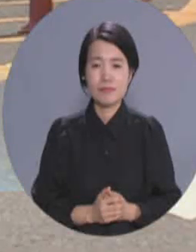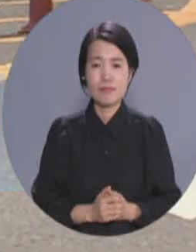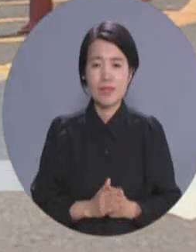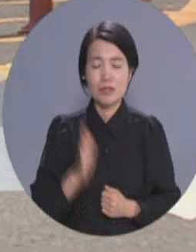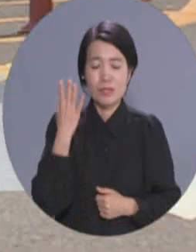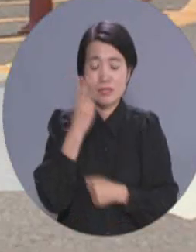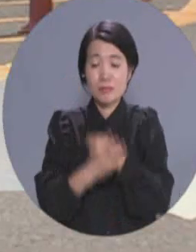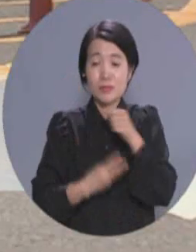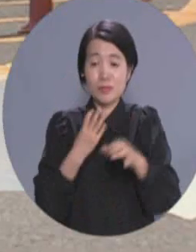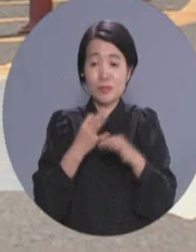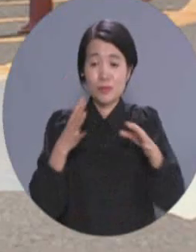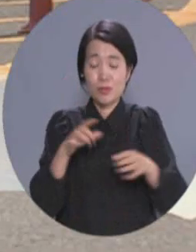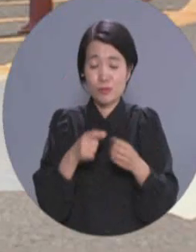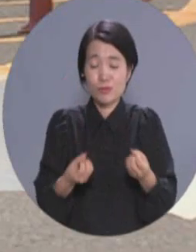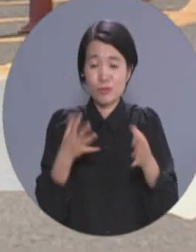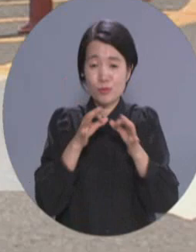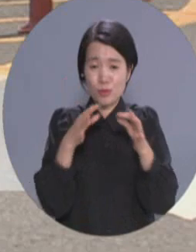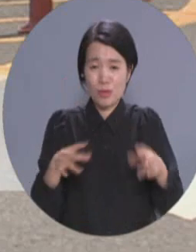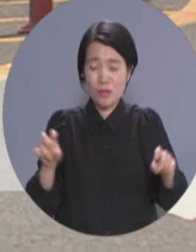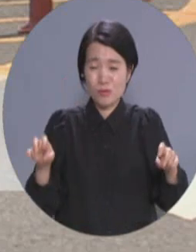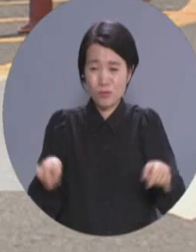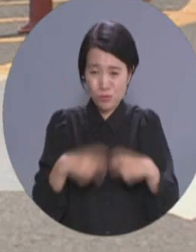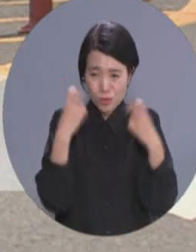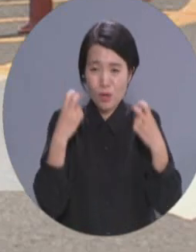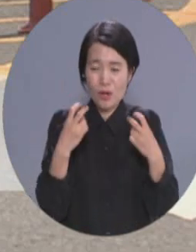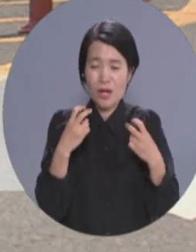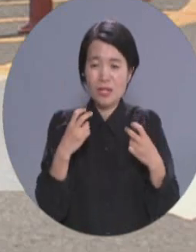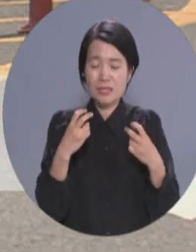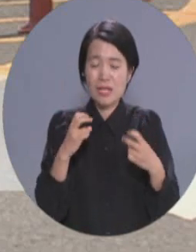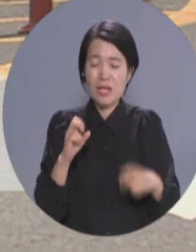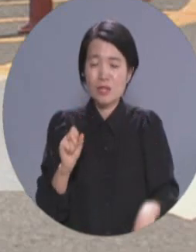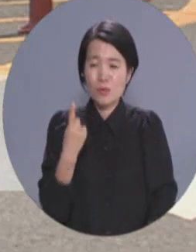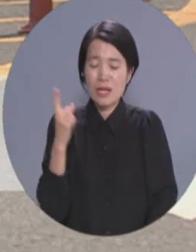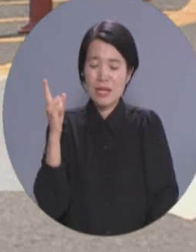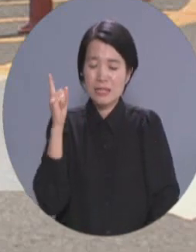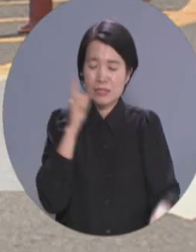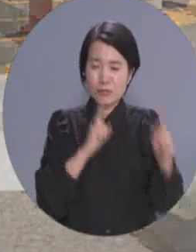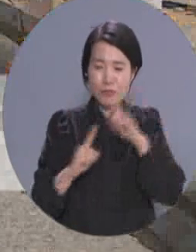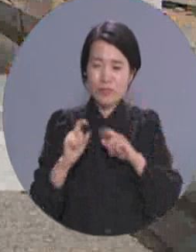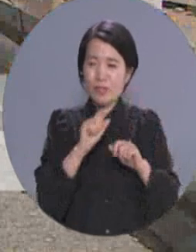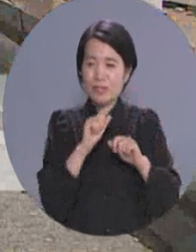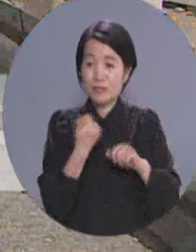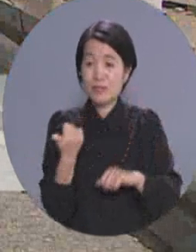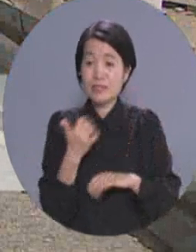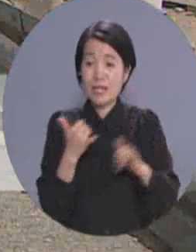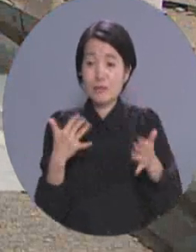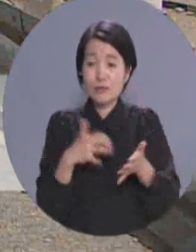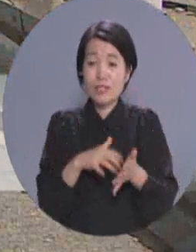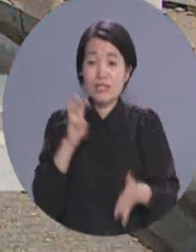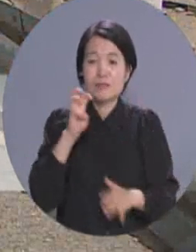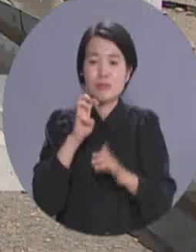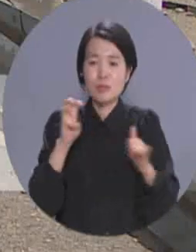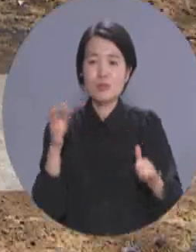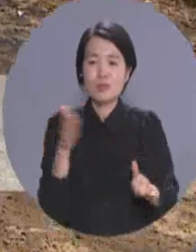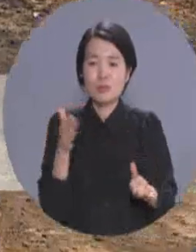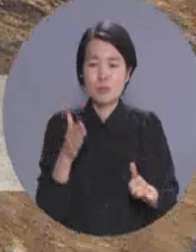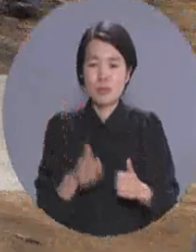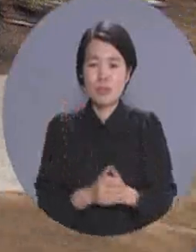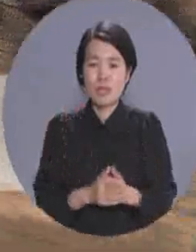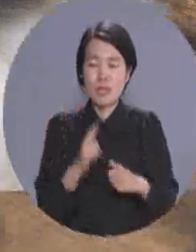최근 3년간 추석 연휴 교통 고속도로 교통사고로 인한 사상자가 30명을 넘은 것으로 나타났습니다